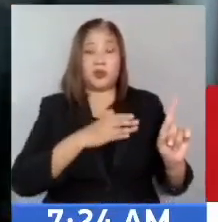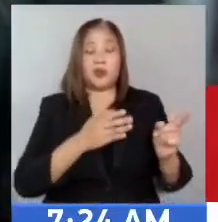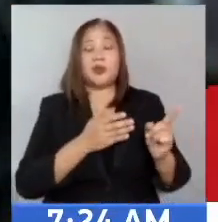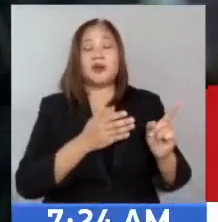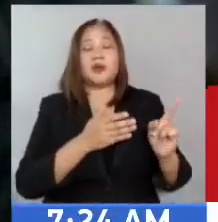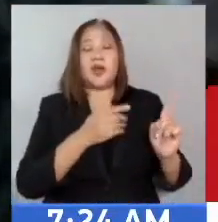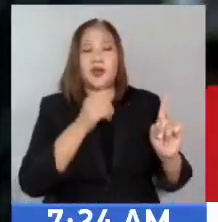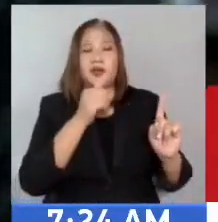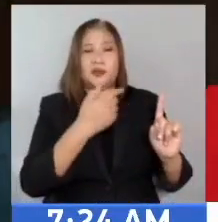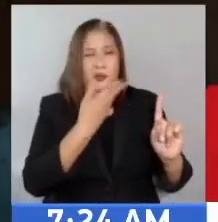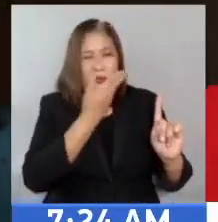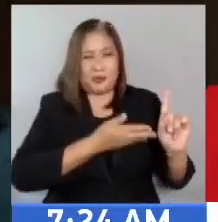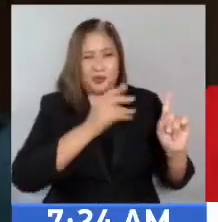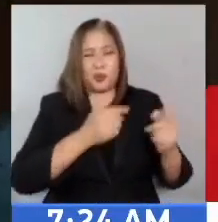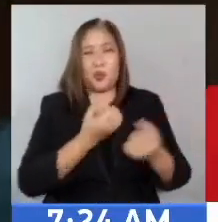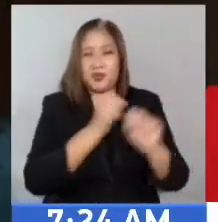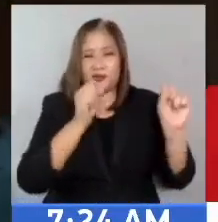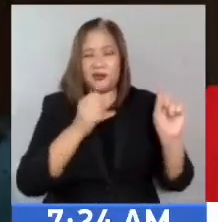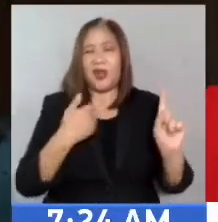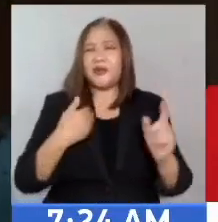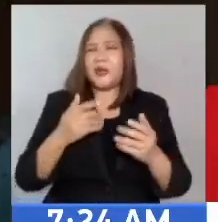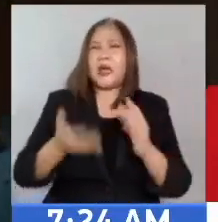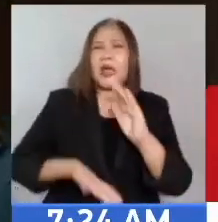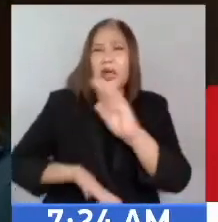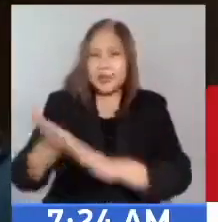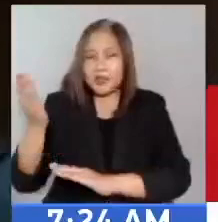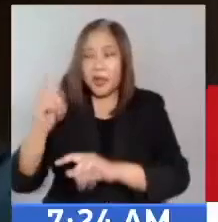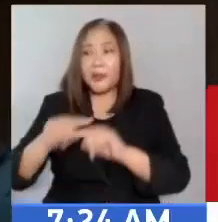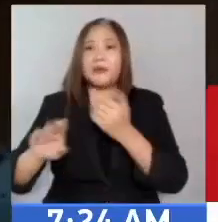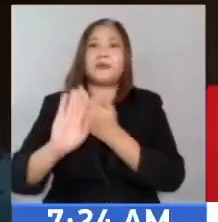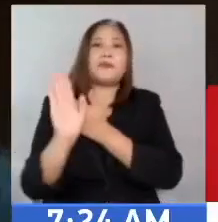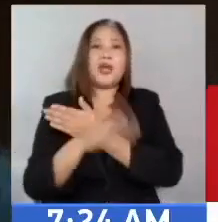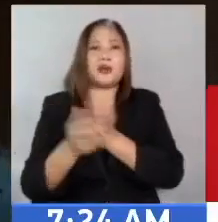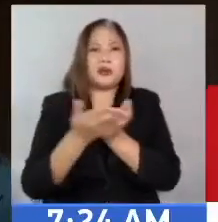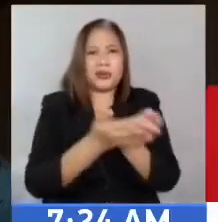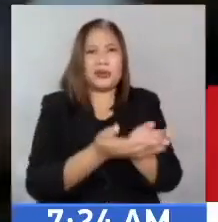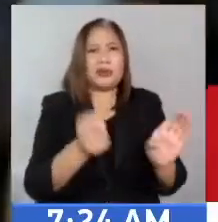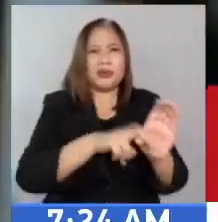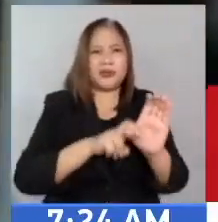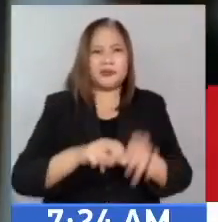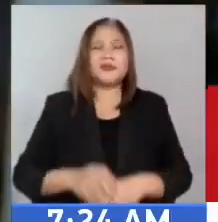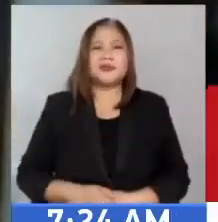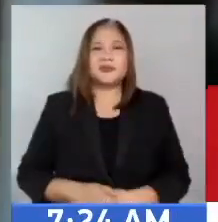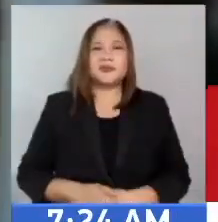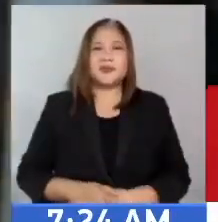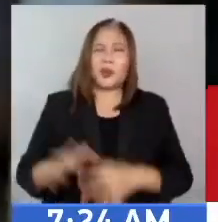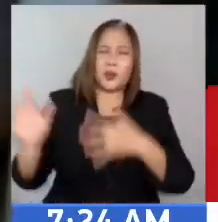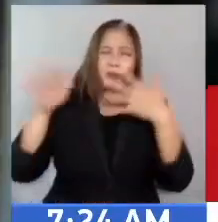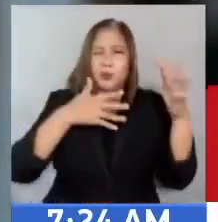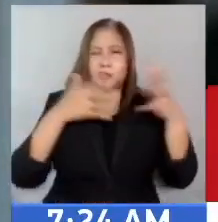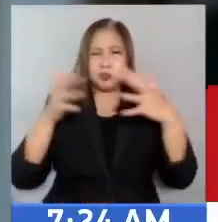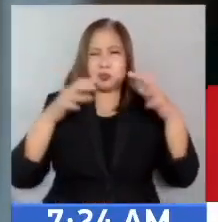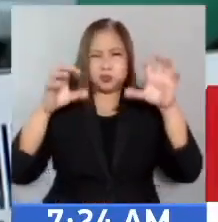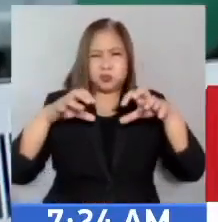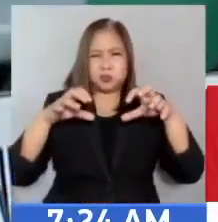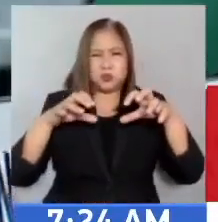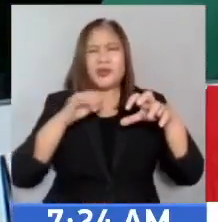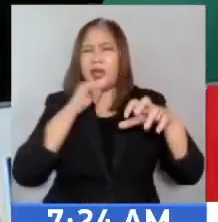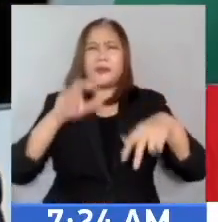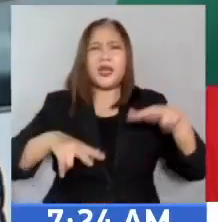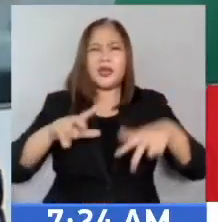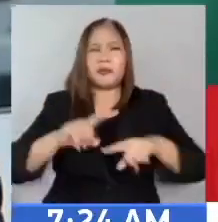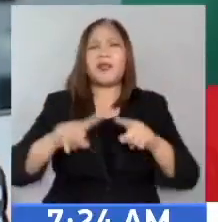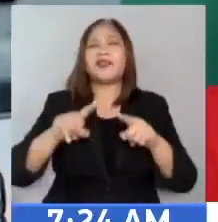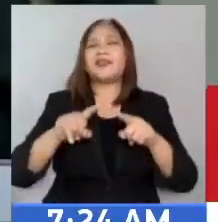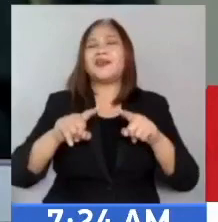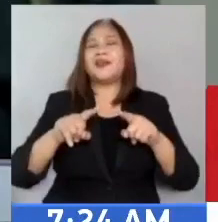pang 8 pasahero. Hindi rin daw nagpanik nang lumakas ang hangin at ulan. Nagkagulo lang nang mabali na ang